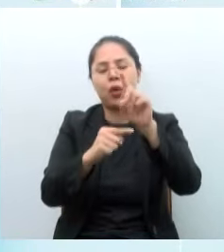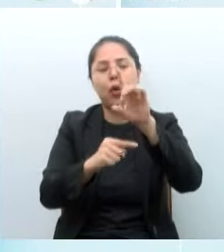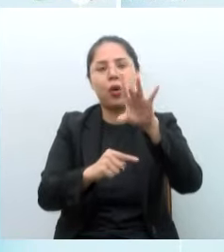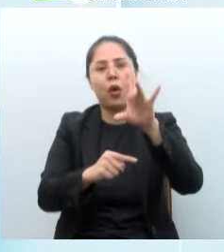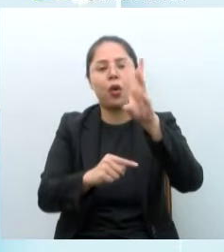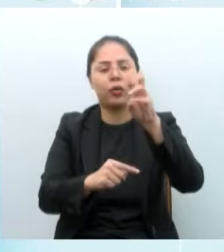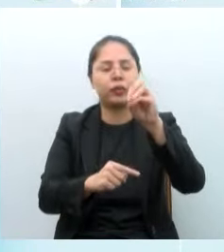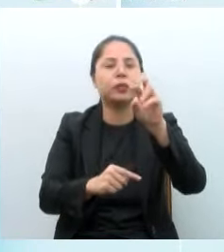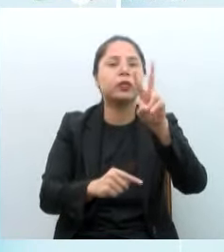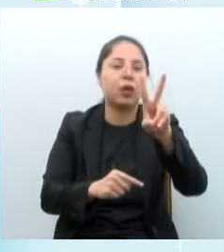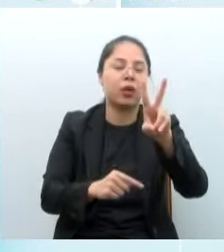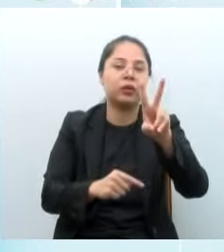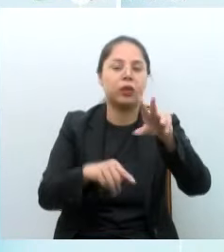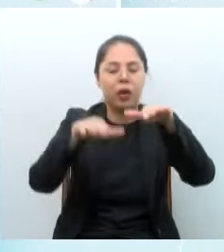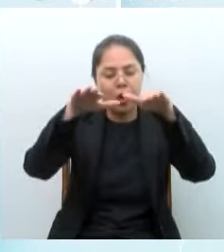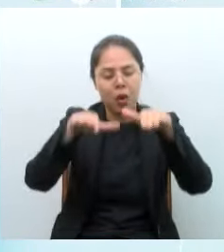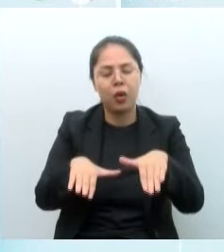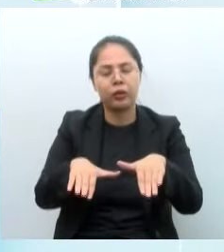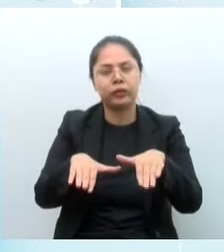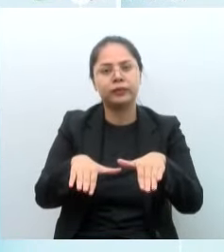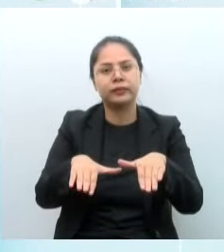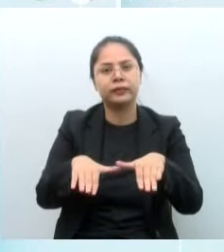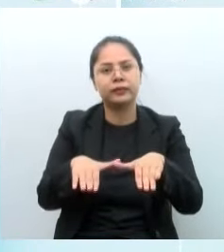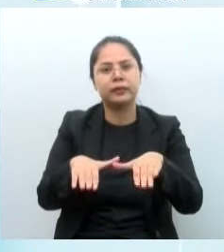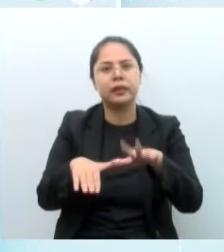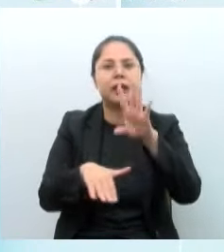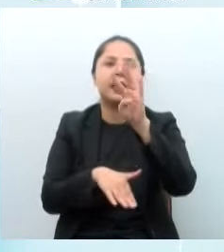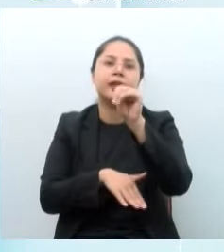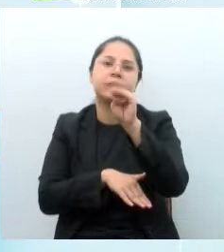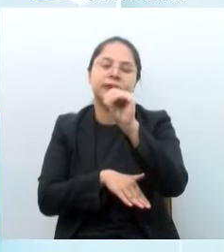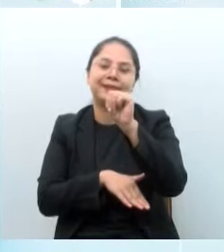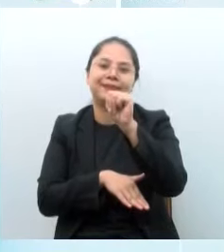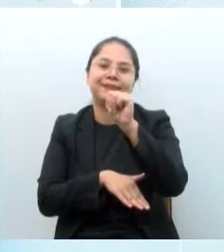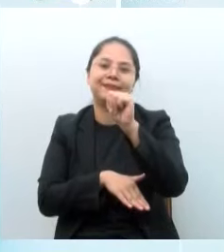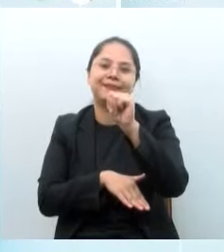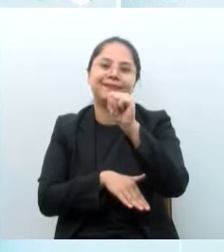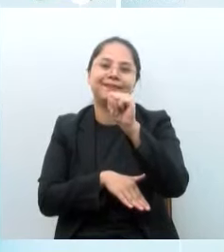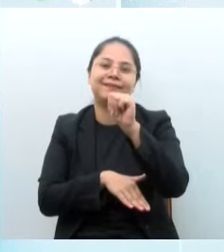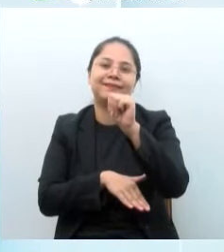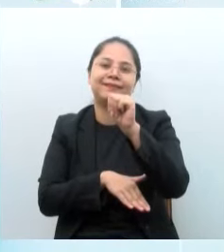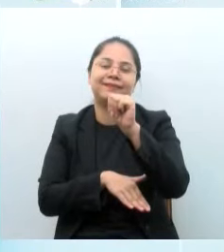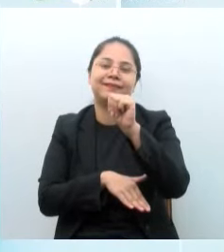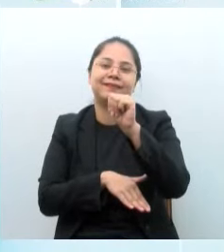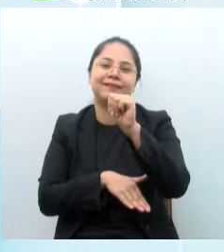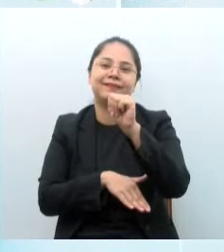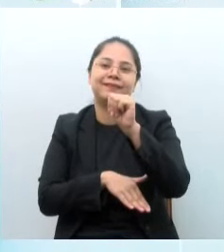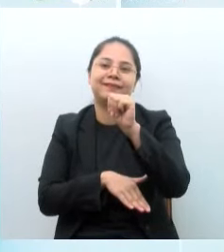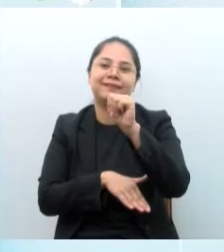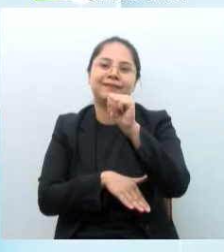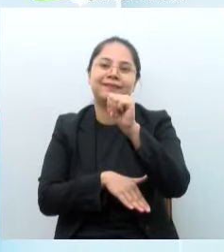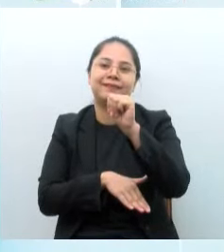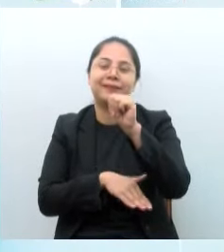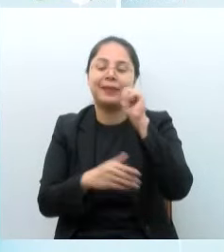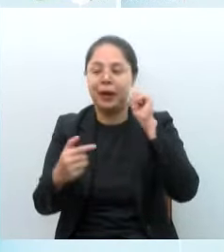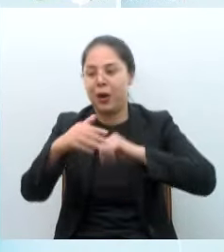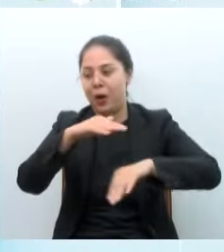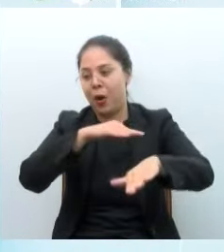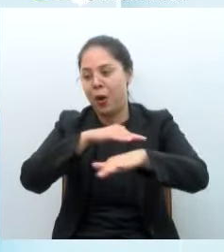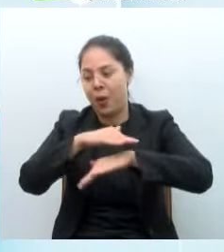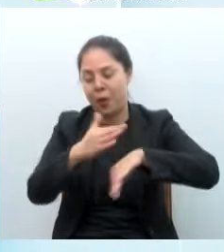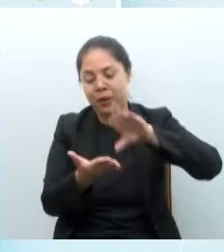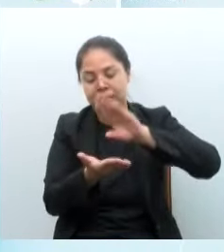ะครับเหลือแค่40นะครับแล้วก็จะเก็บข้อมูลจริ